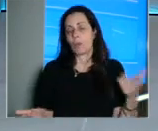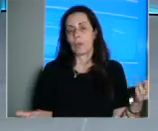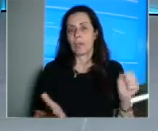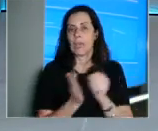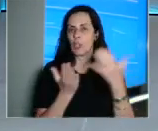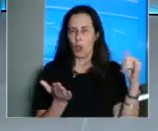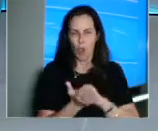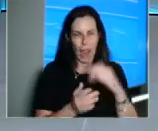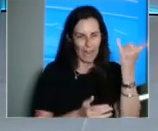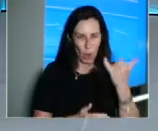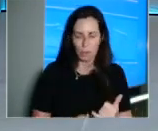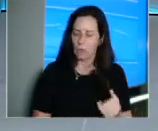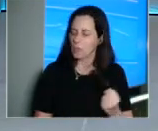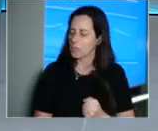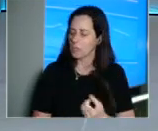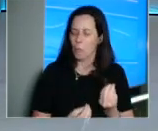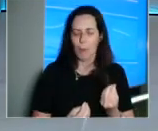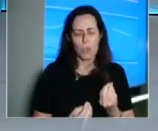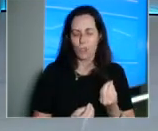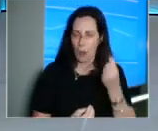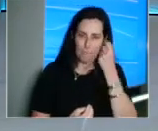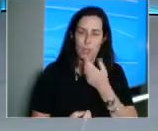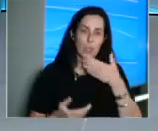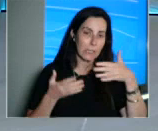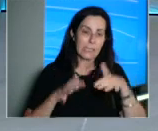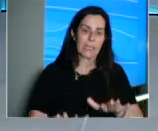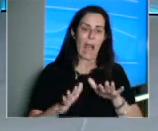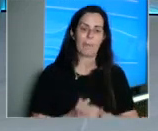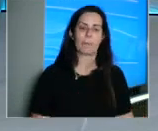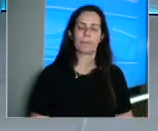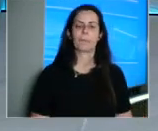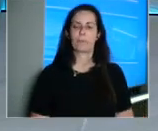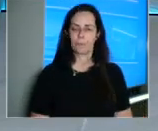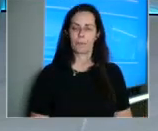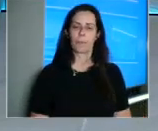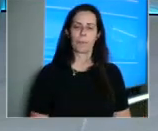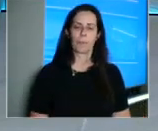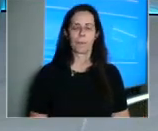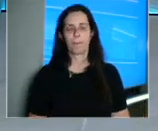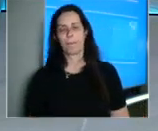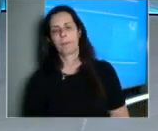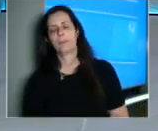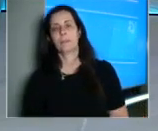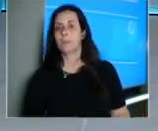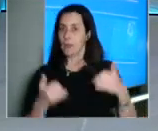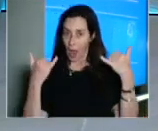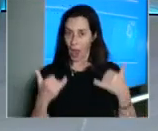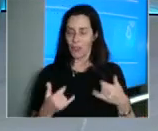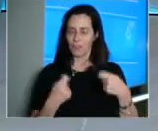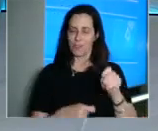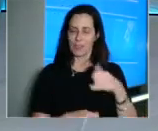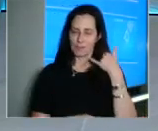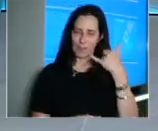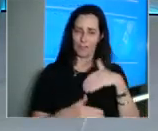יורק טיימס עשה כאן פשוט פשע שנאה לכל דבר ועניין. תודה נדב, אני עוד חוזר לך בהמשך. עכשיו חבר כנסת על